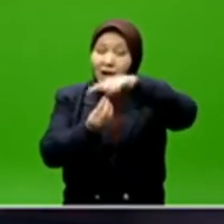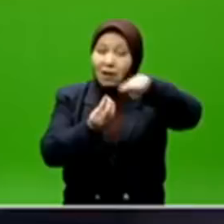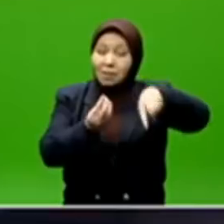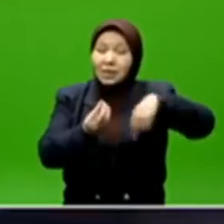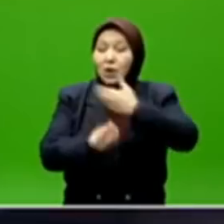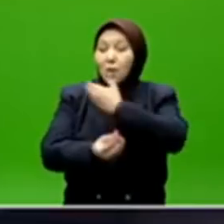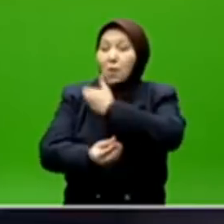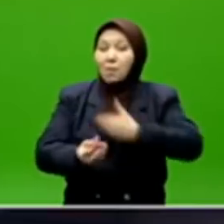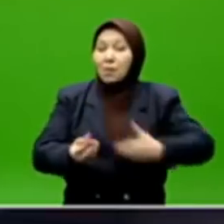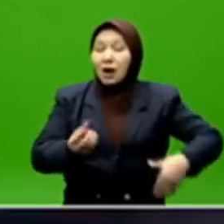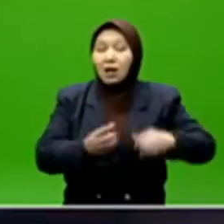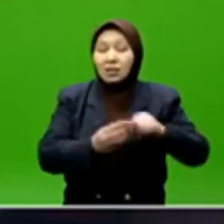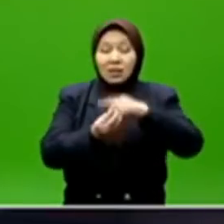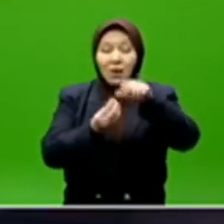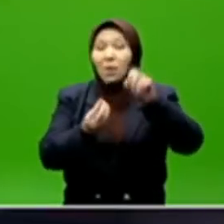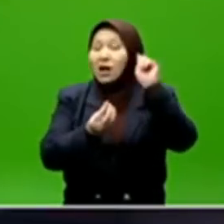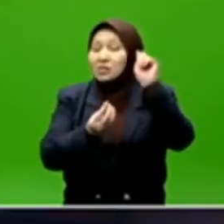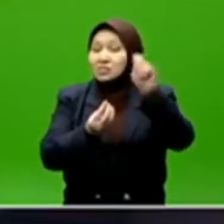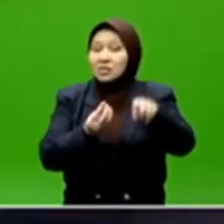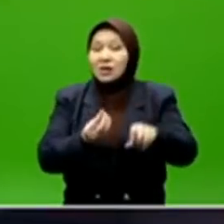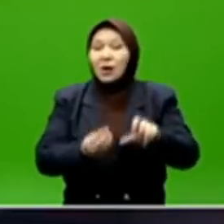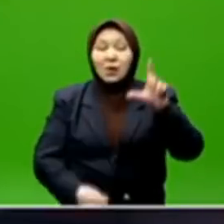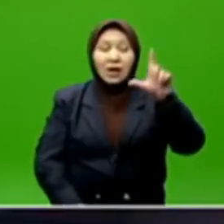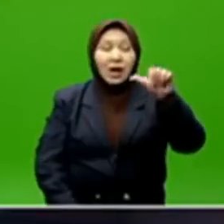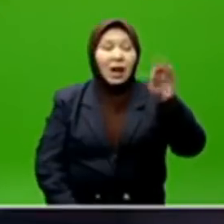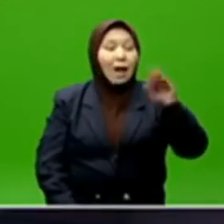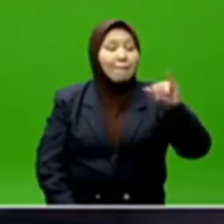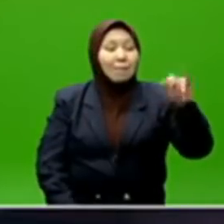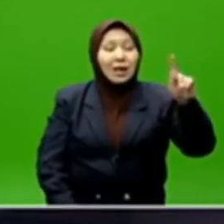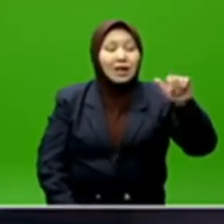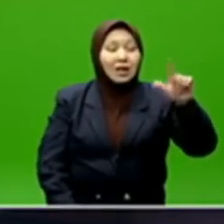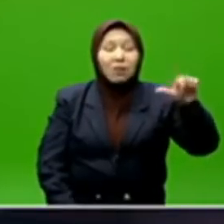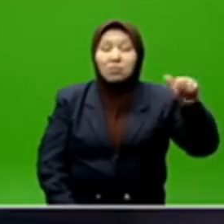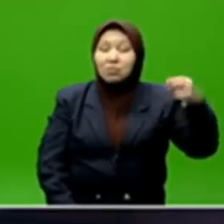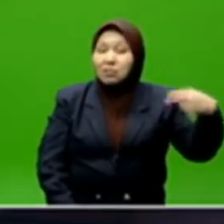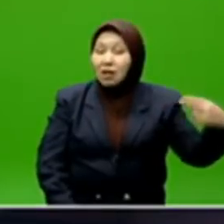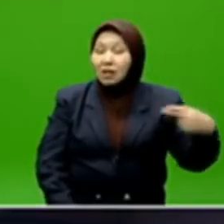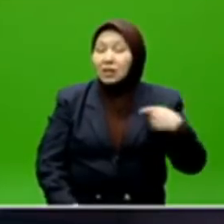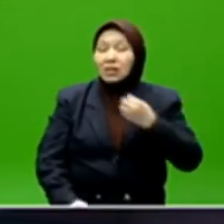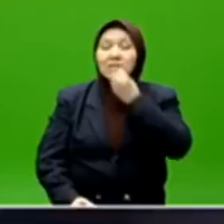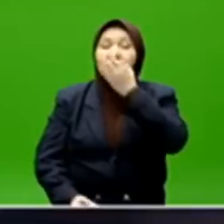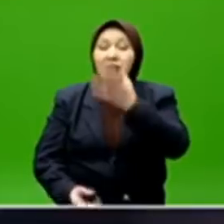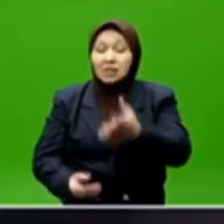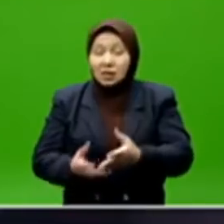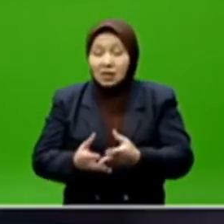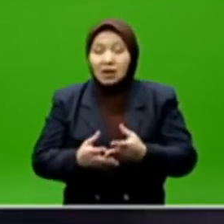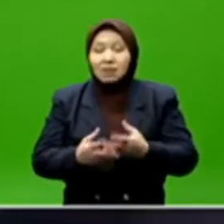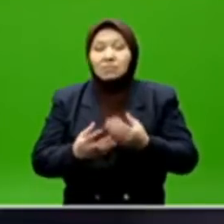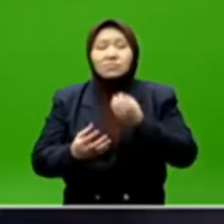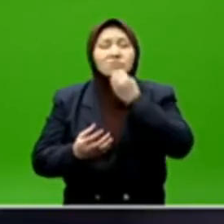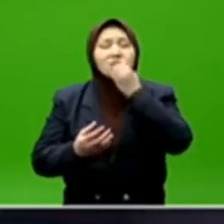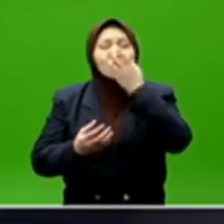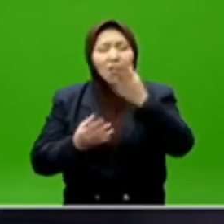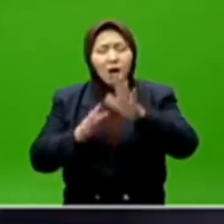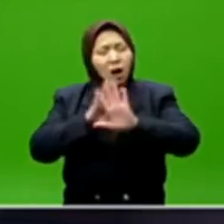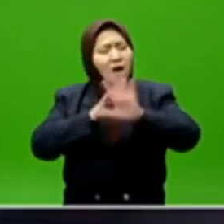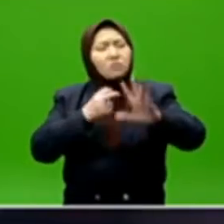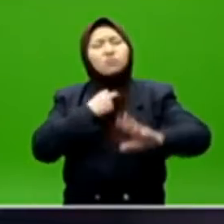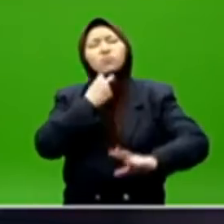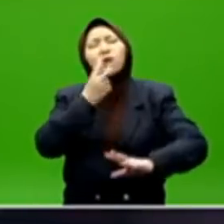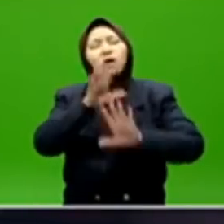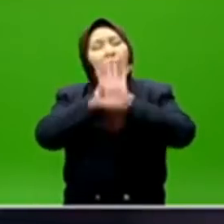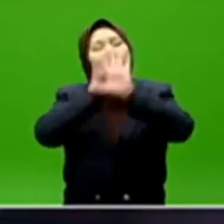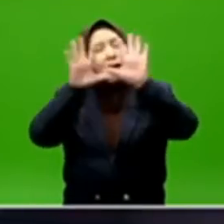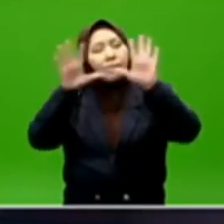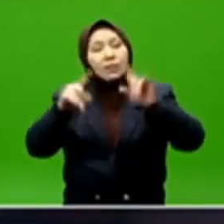umrah ataupun haji itu, labbaikallahu labbaik itu kita nyatakan secara nu'lin, ya, secara terang-terangan.